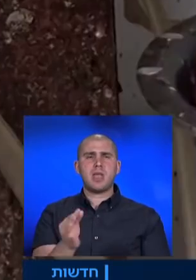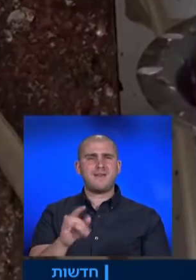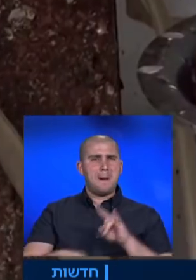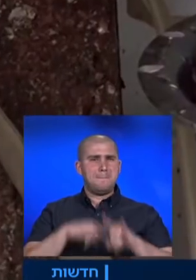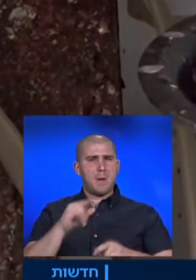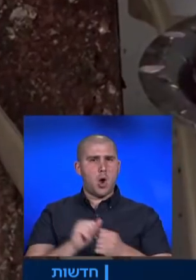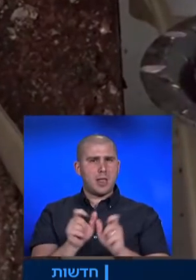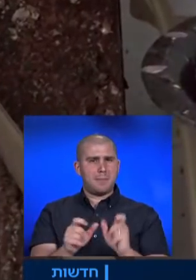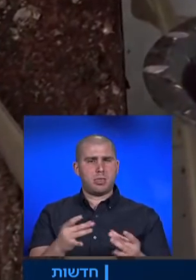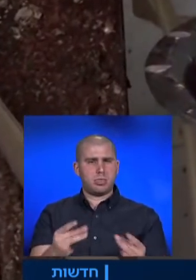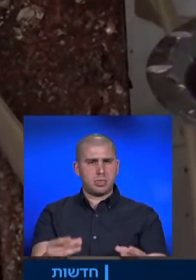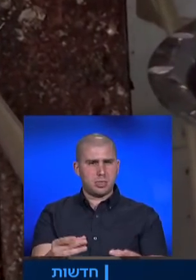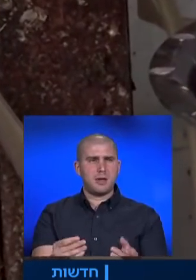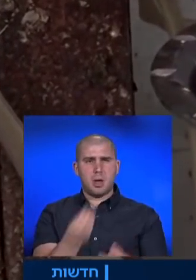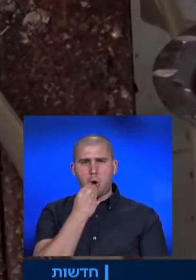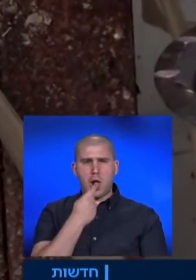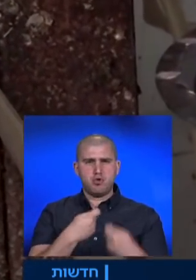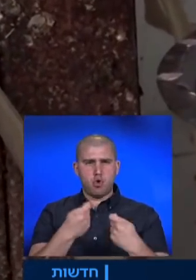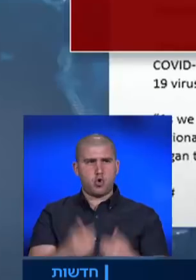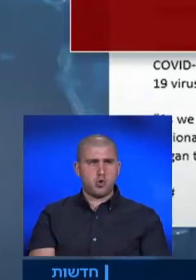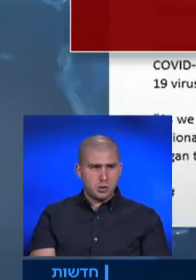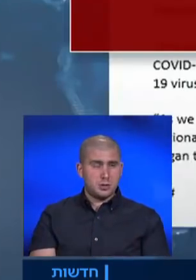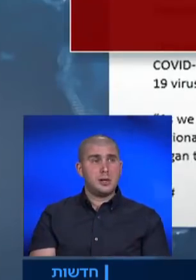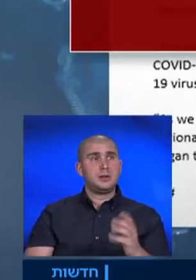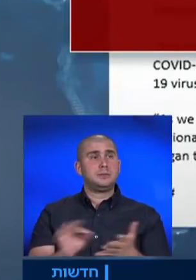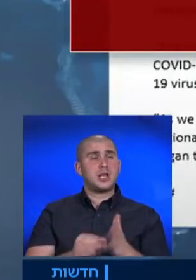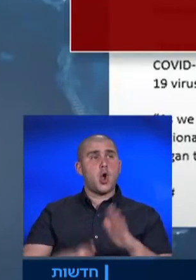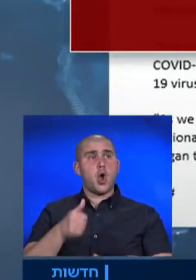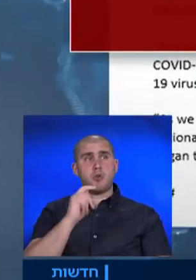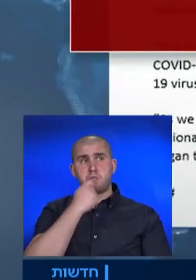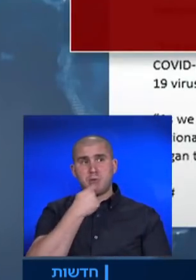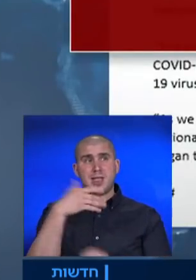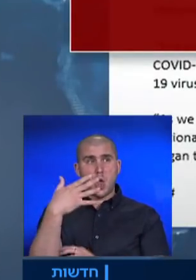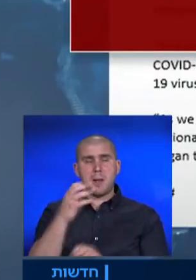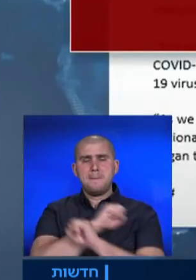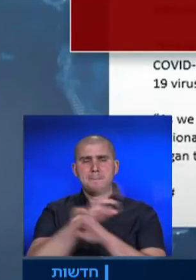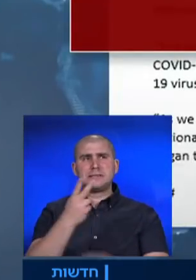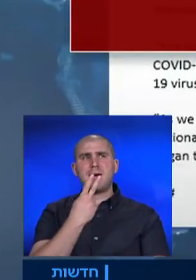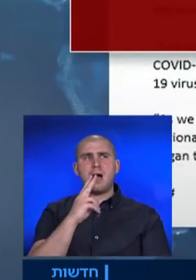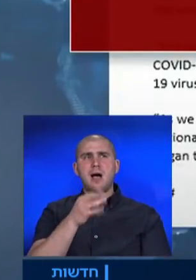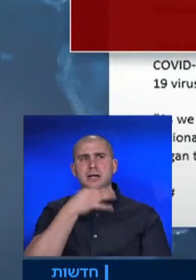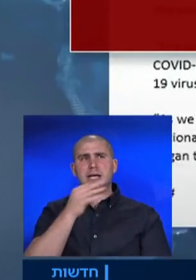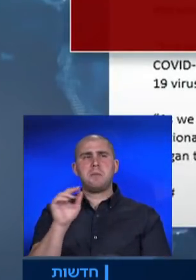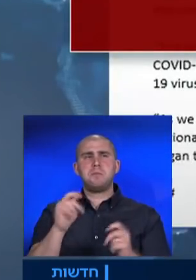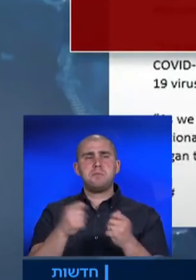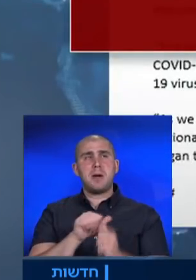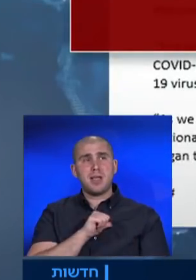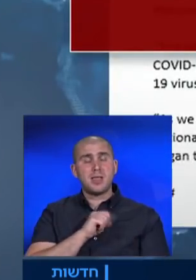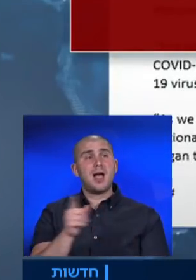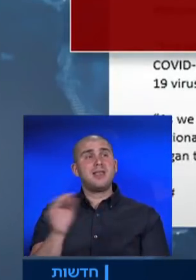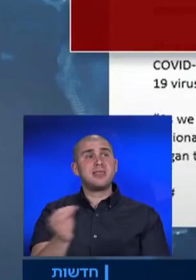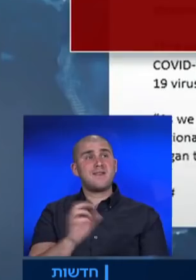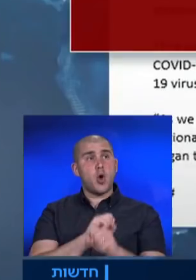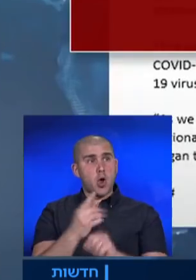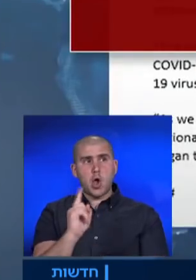בשוק אוכל בעיר. The Office of the Director of National Intelligence issued a very rare statement saying, quote, the COVID-19